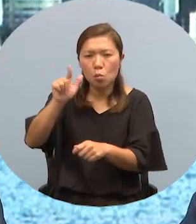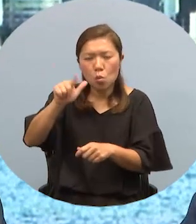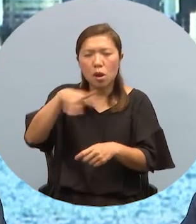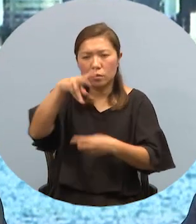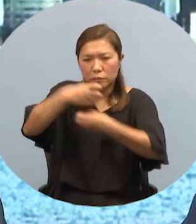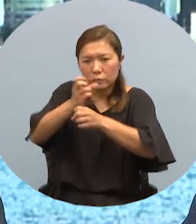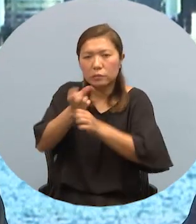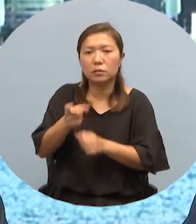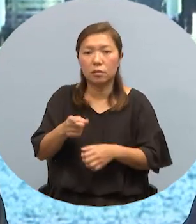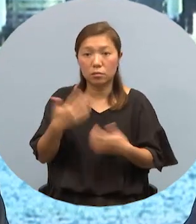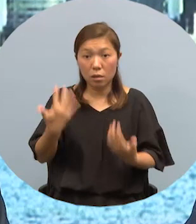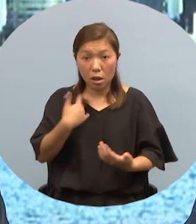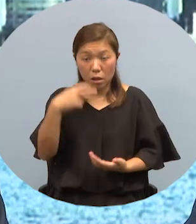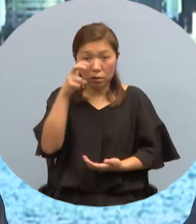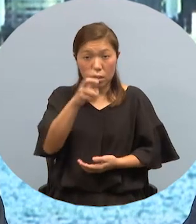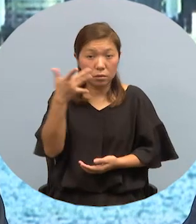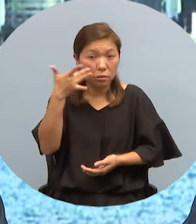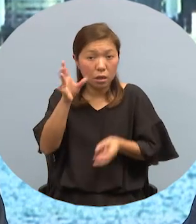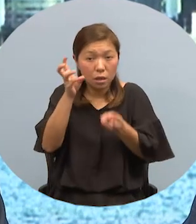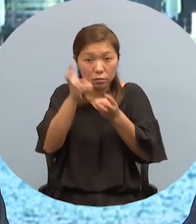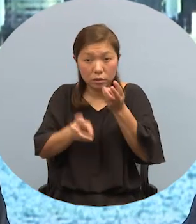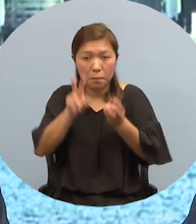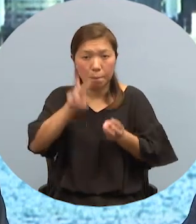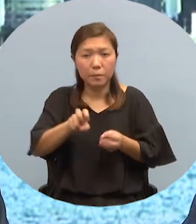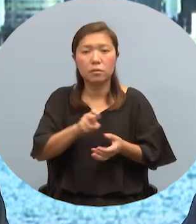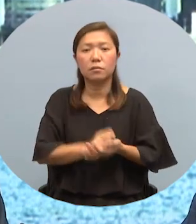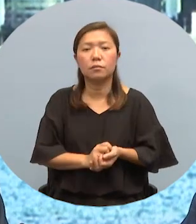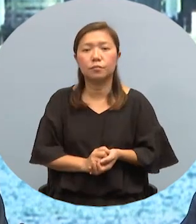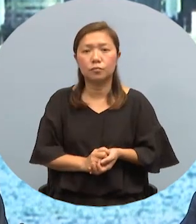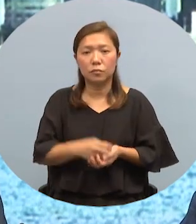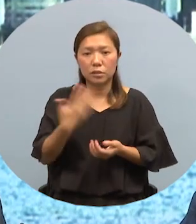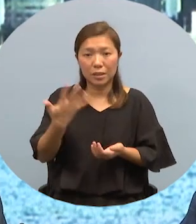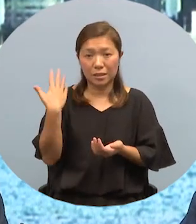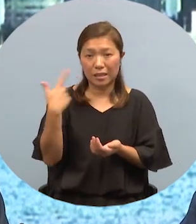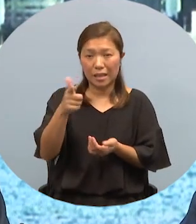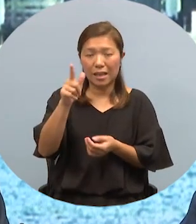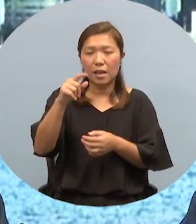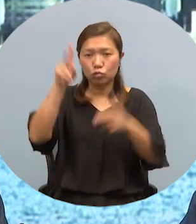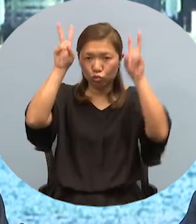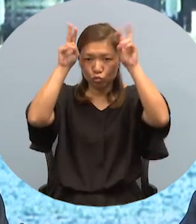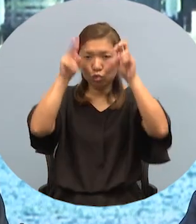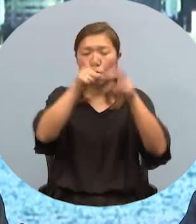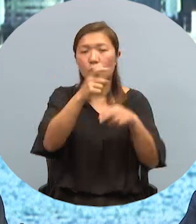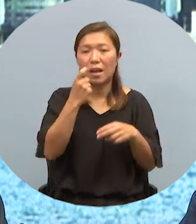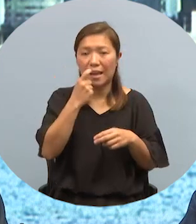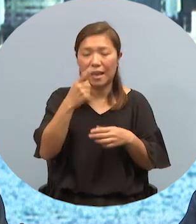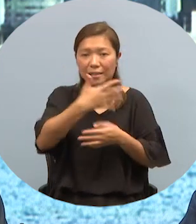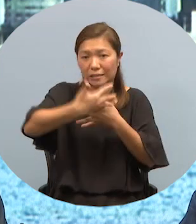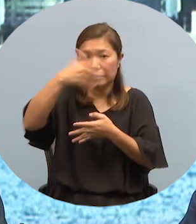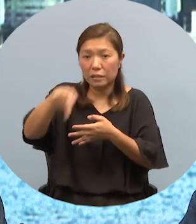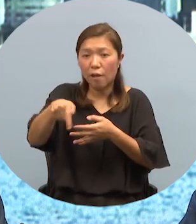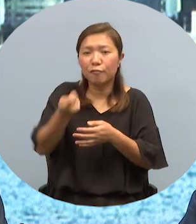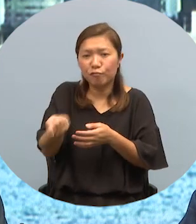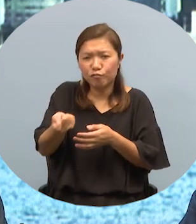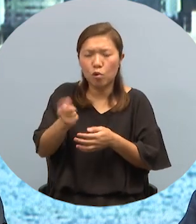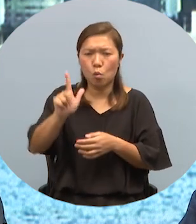我哋嘅最新嘅資料咧，而家睇到嘅咧就係頭先我講嗰個係喺日雅苑嗰度附近嗰度嗰個